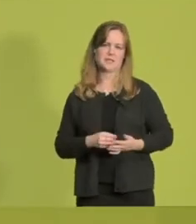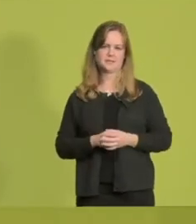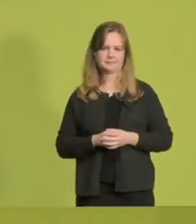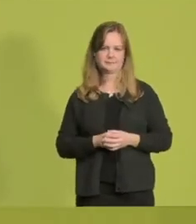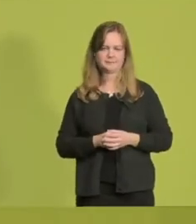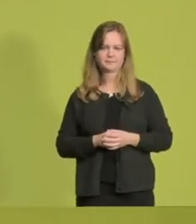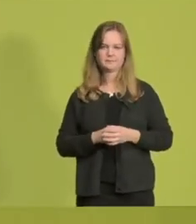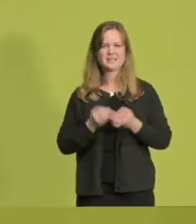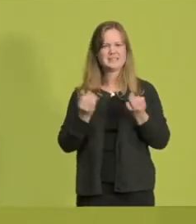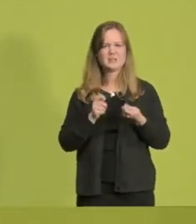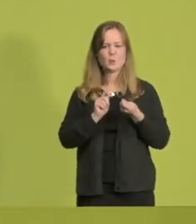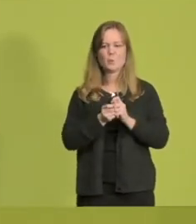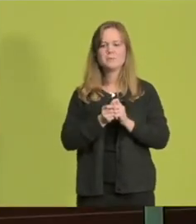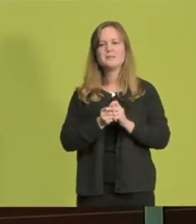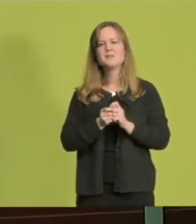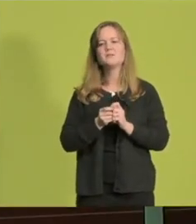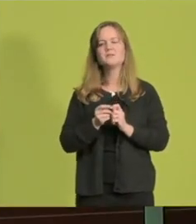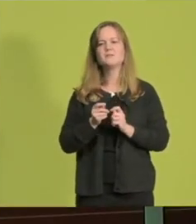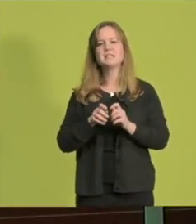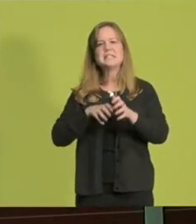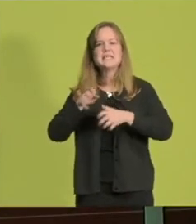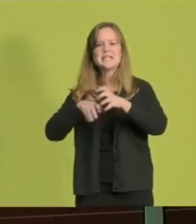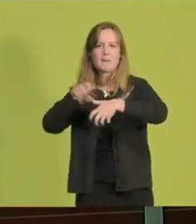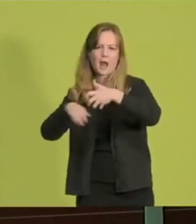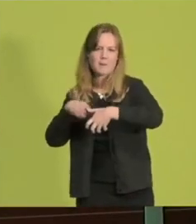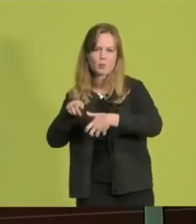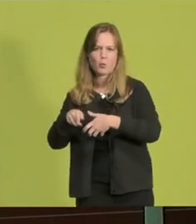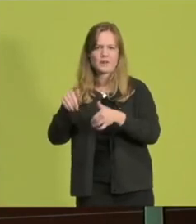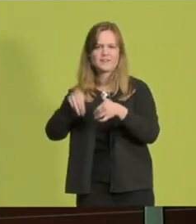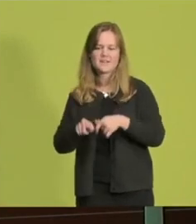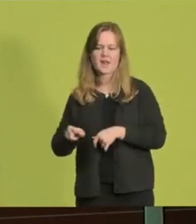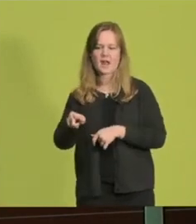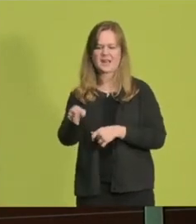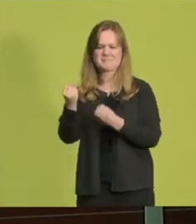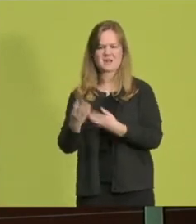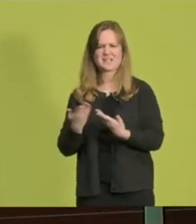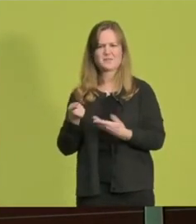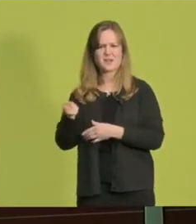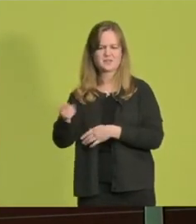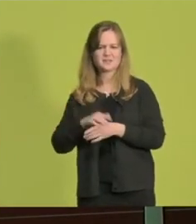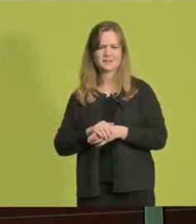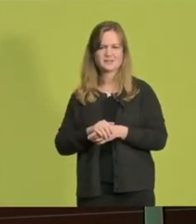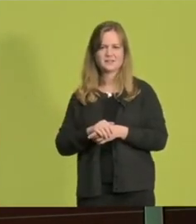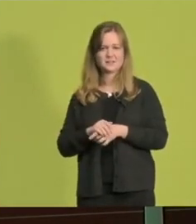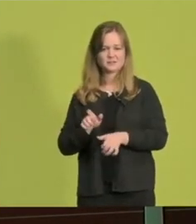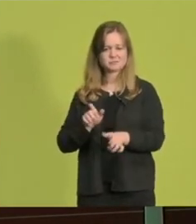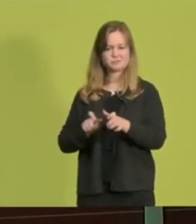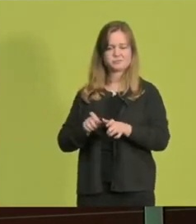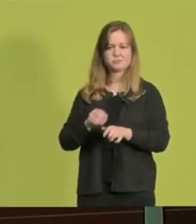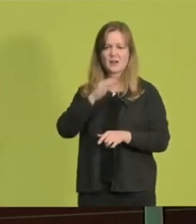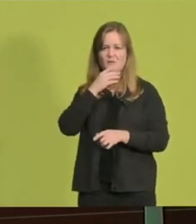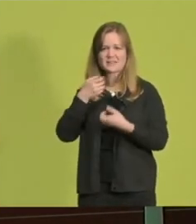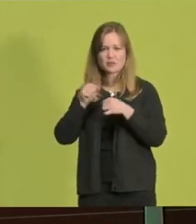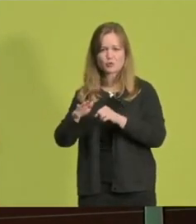dann noch mal zu den Kiesabgrabungen am Niederrhein gehen, was ist da passiert? Selbst da scheut man sich nicht, noch die